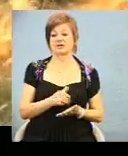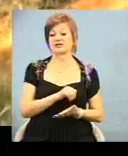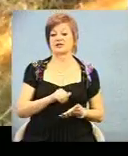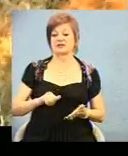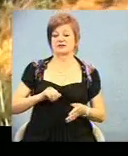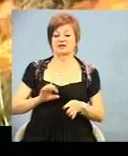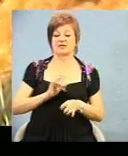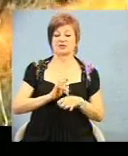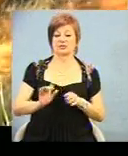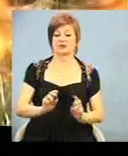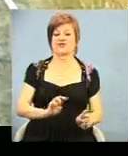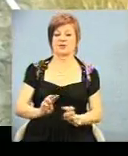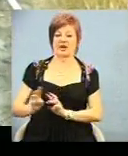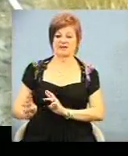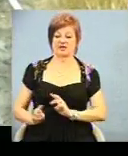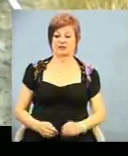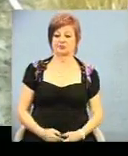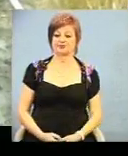випалювання рослинності.